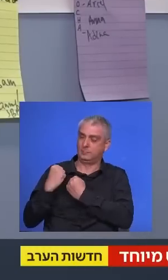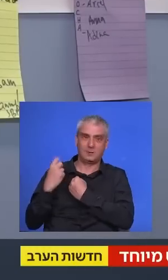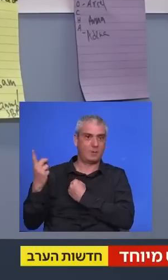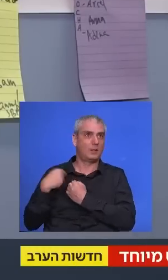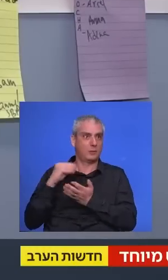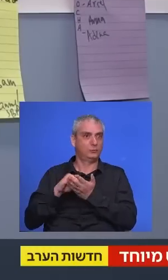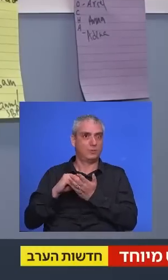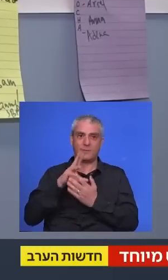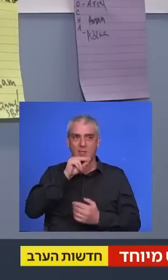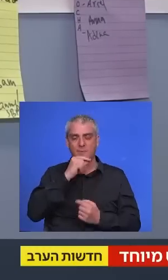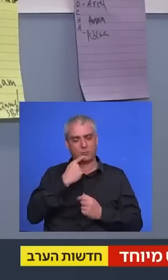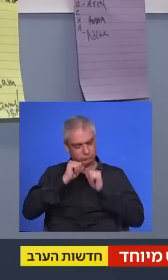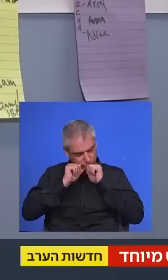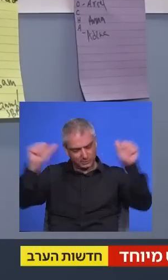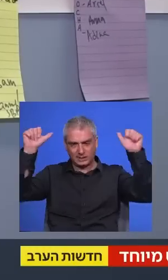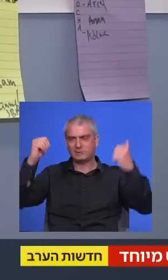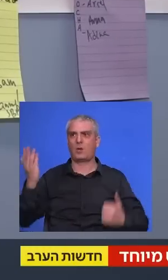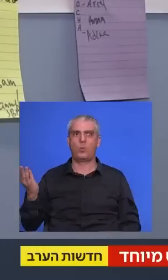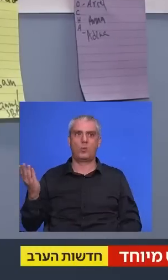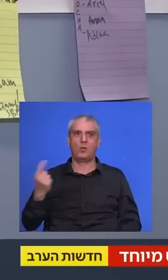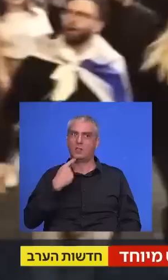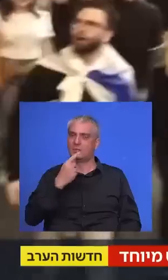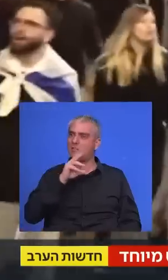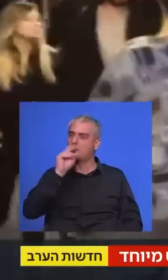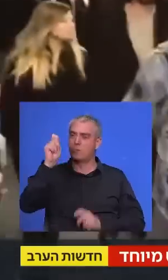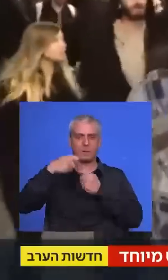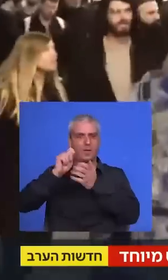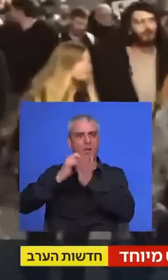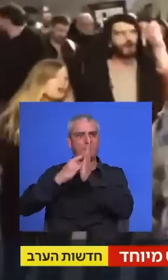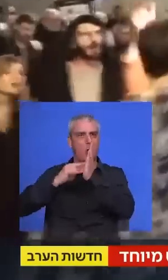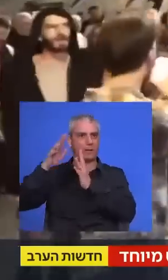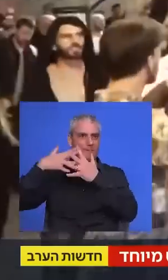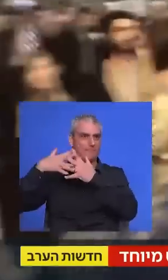צריכים שתדברו, שתרימו את הכל, שתדברו עם המחוקקים.